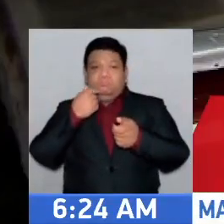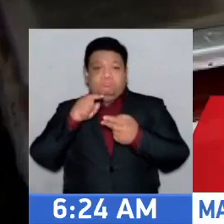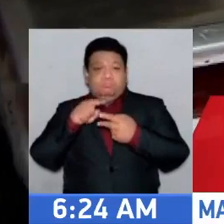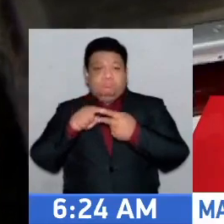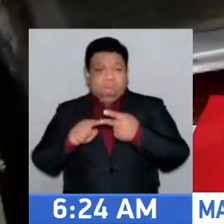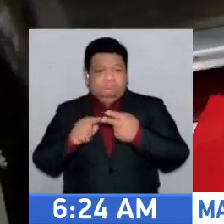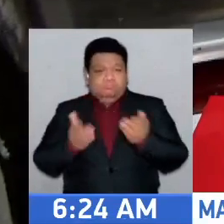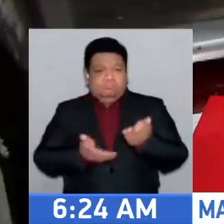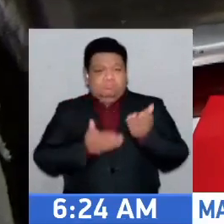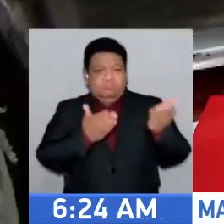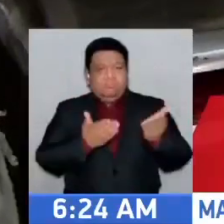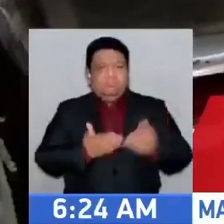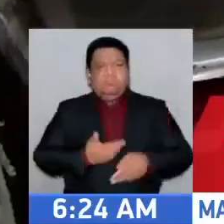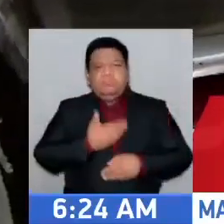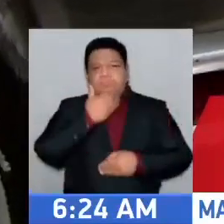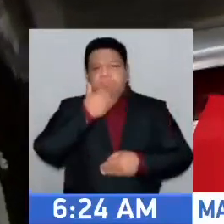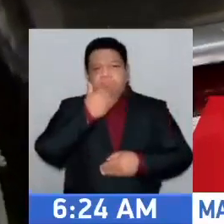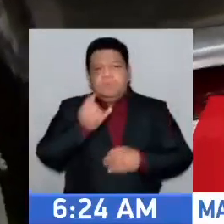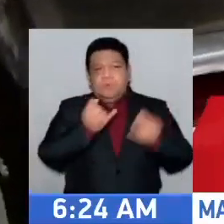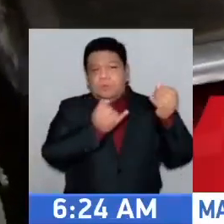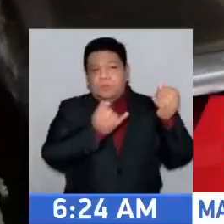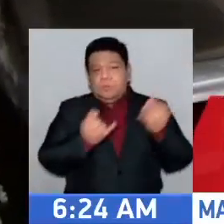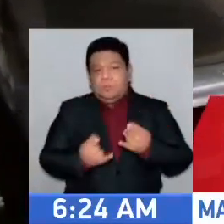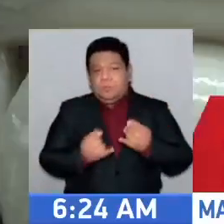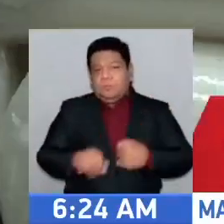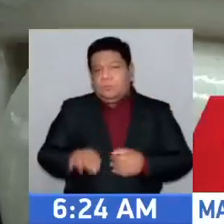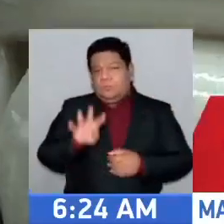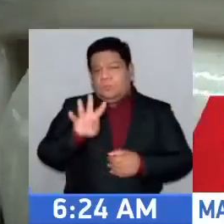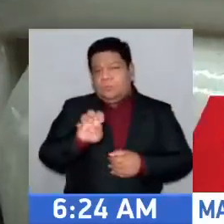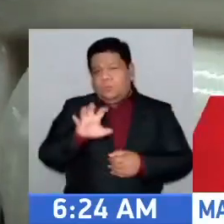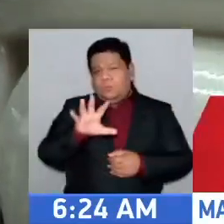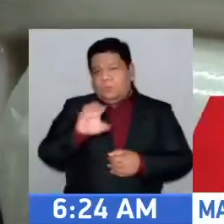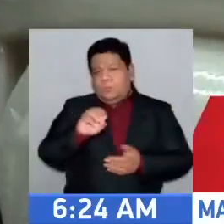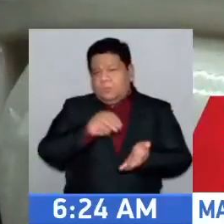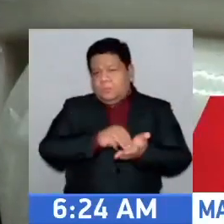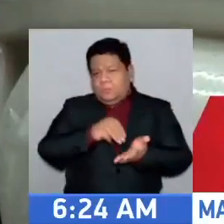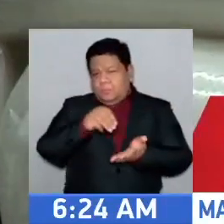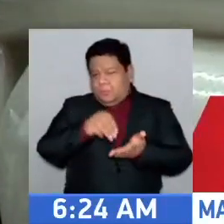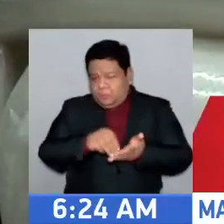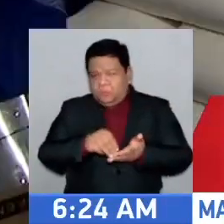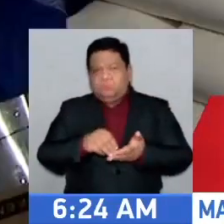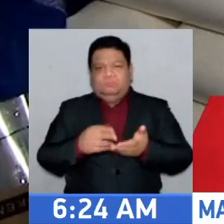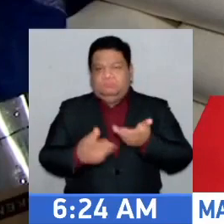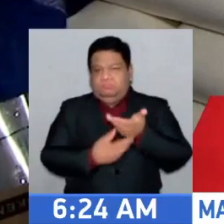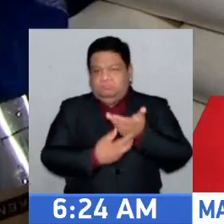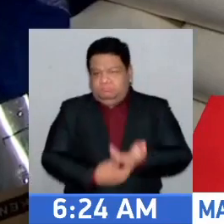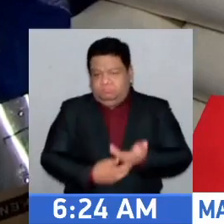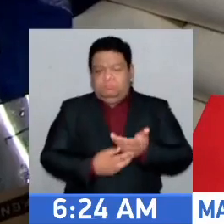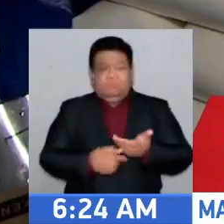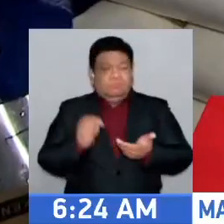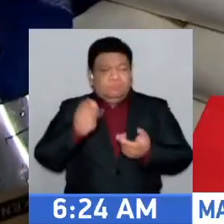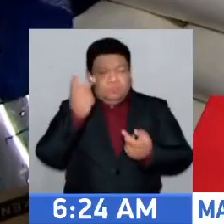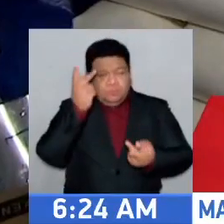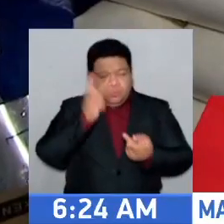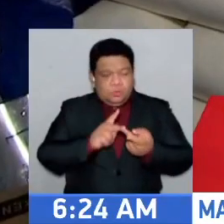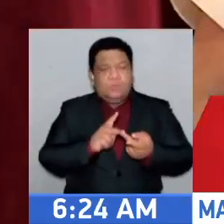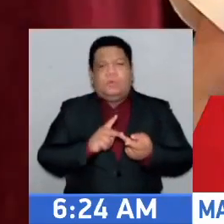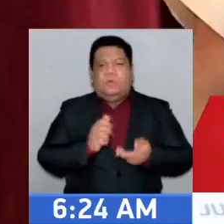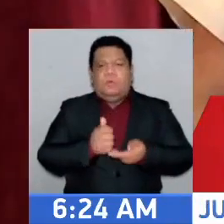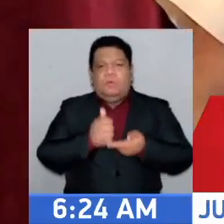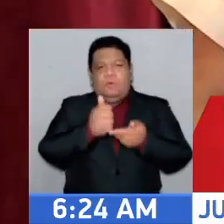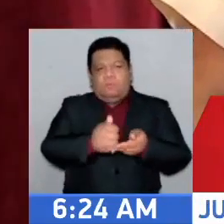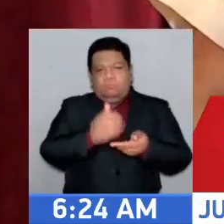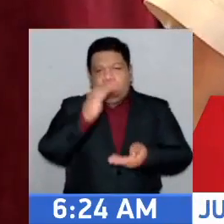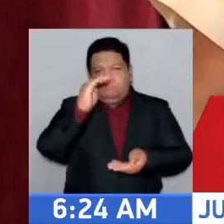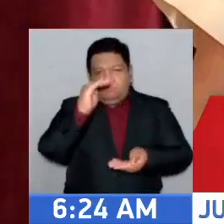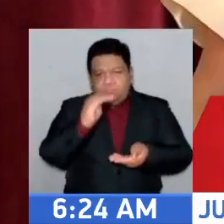para daw masiguro na sapat ang supply na asukal sa mga susunod na buwan at mapababa ang presyo sa mga pamilihan. Kasama rin sa plano